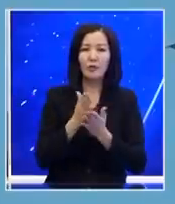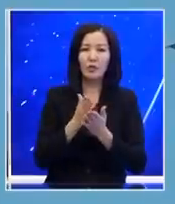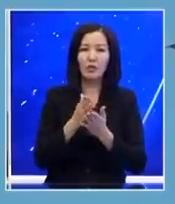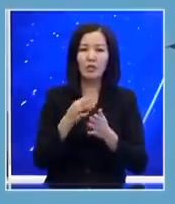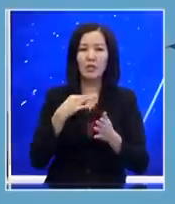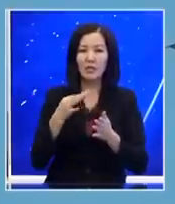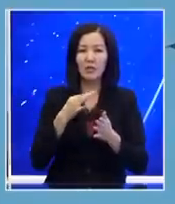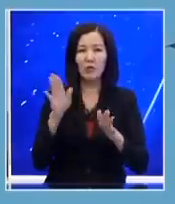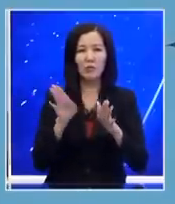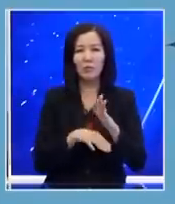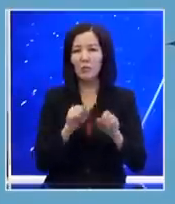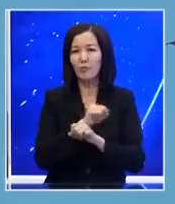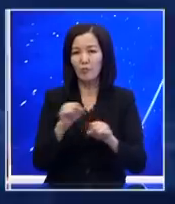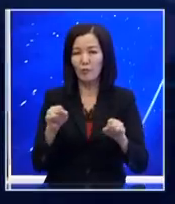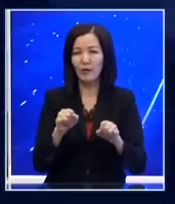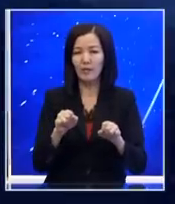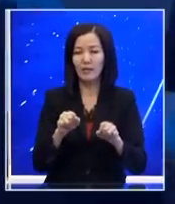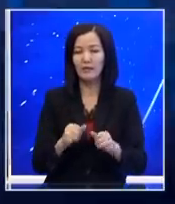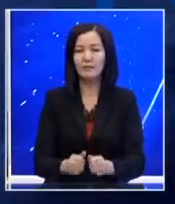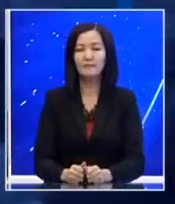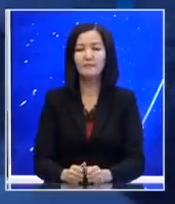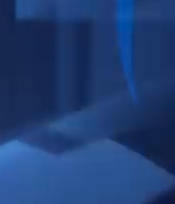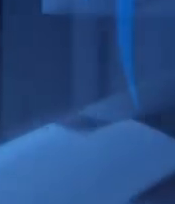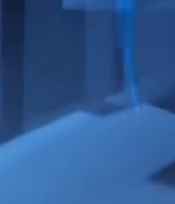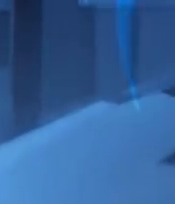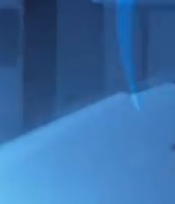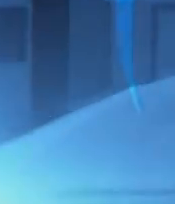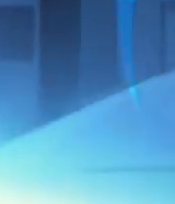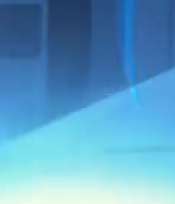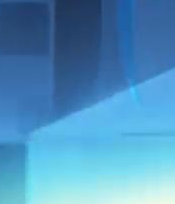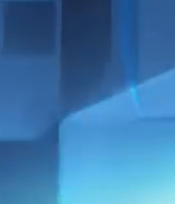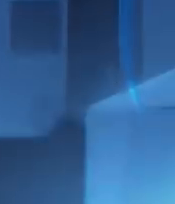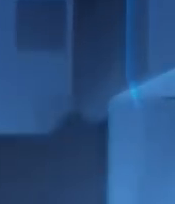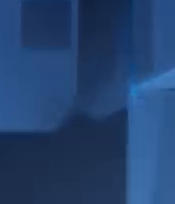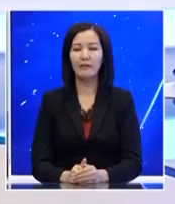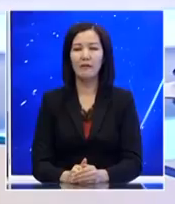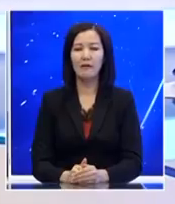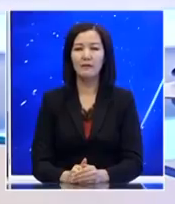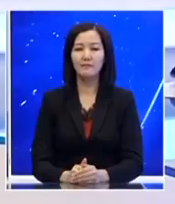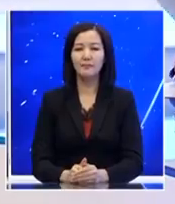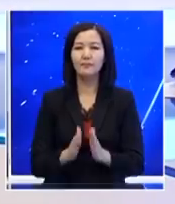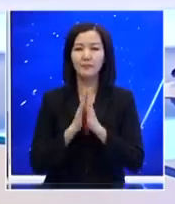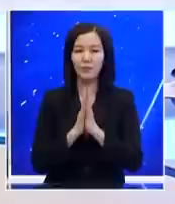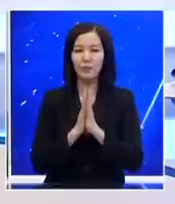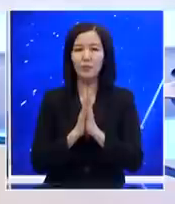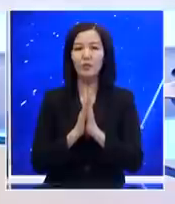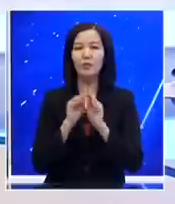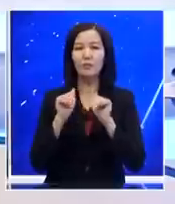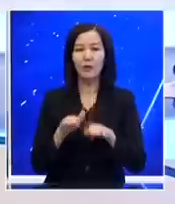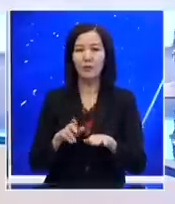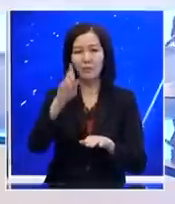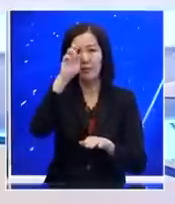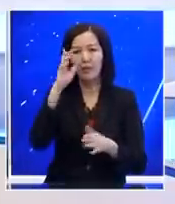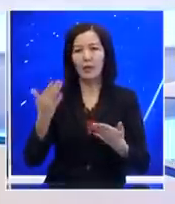сылтауратып, сылбырлыққа жол бермеуге шақырды. Жазира Исаева, Надир Хамзин, Жетісу телеарнасы. өтініш мақұлданды.